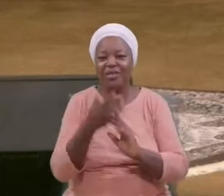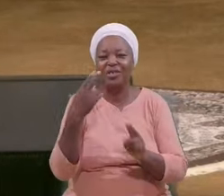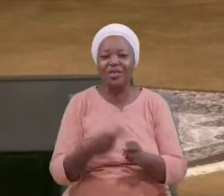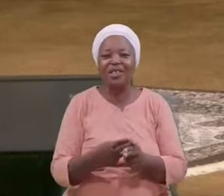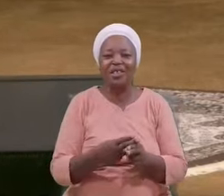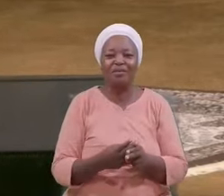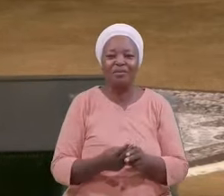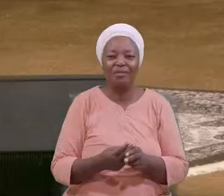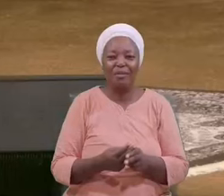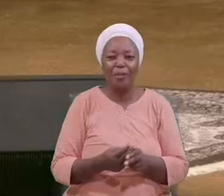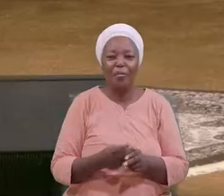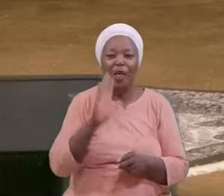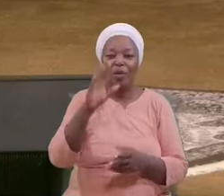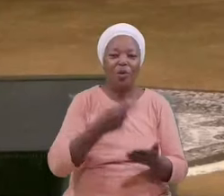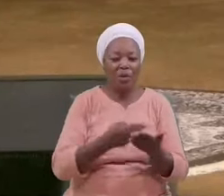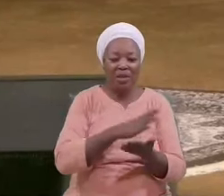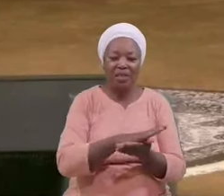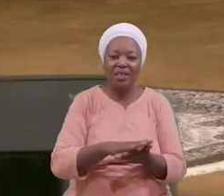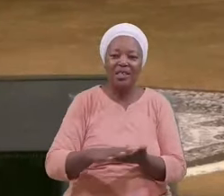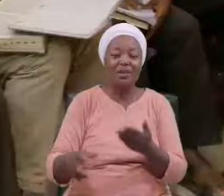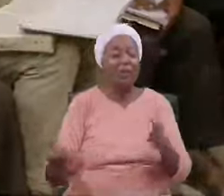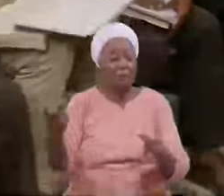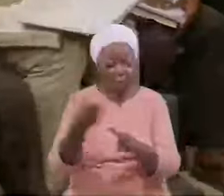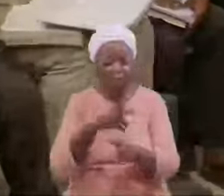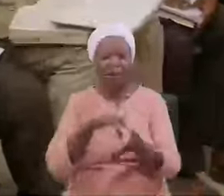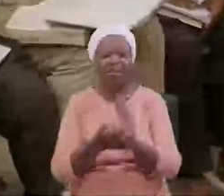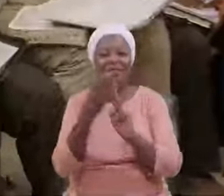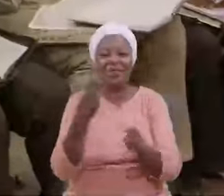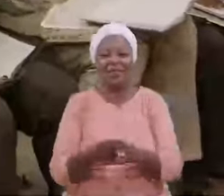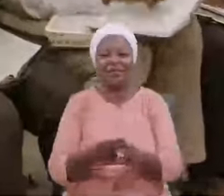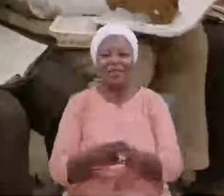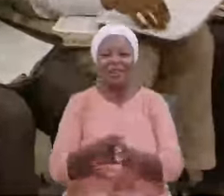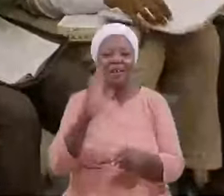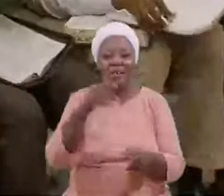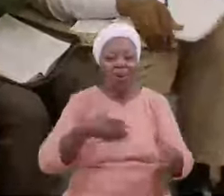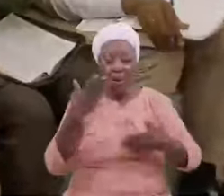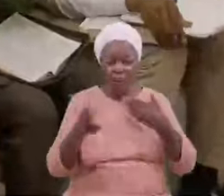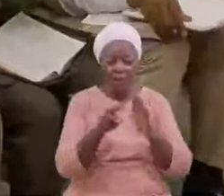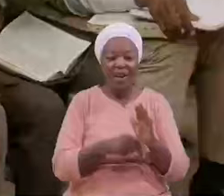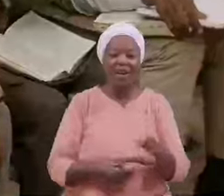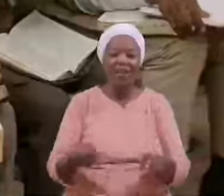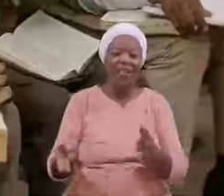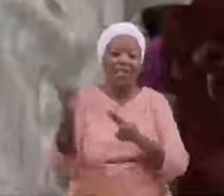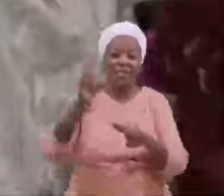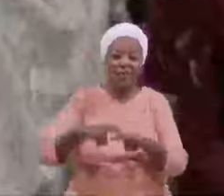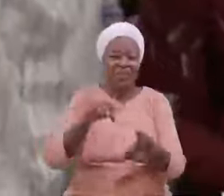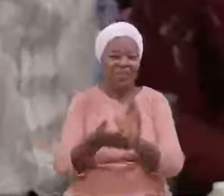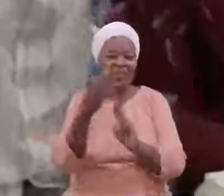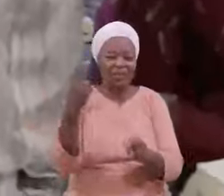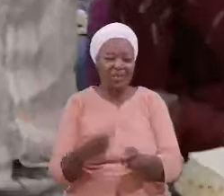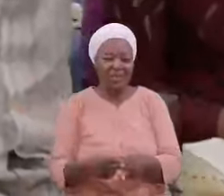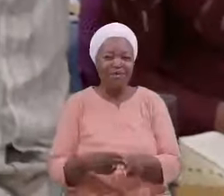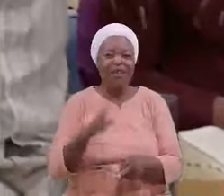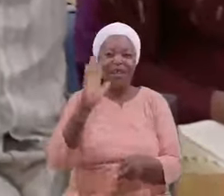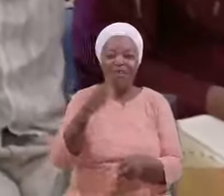Votre justice va se multiplier. Votre bonheur va se multiplier. Votre victoire va